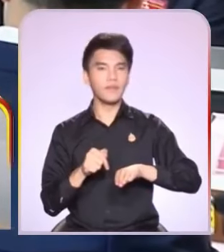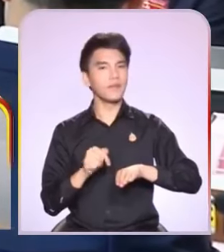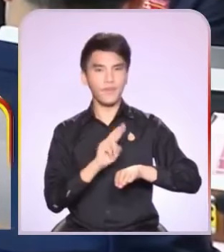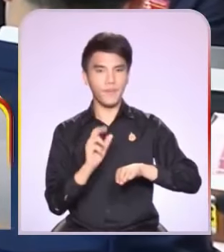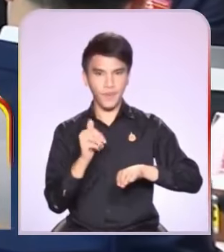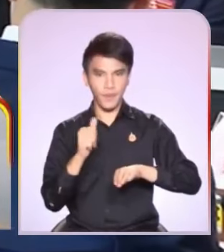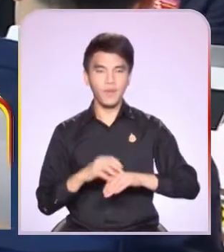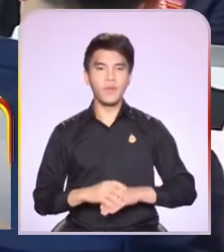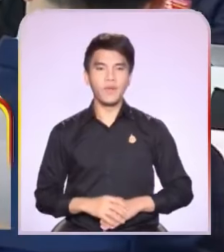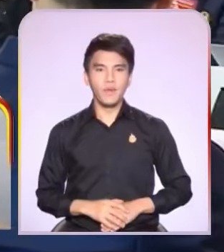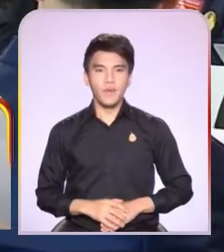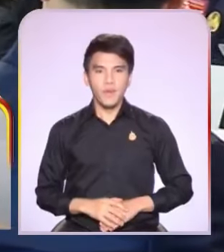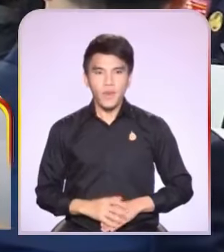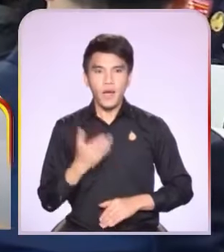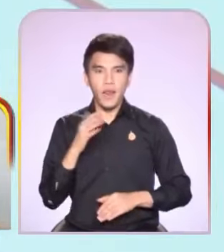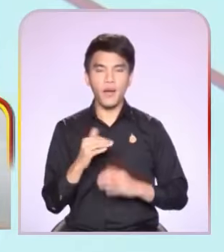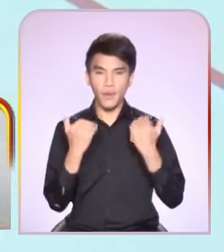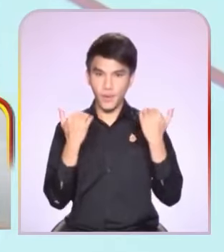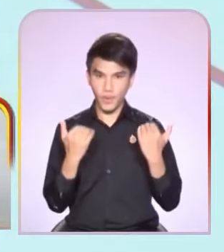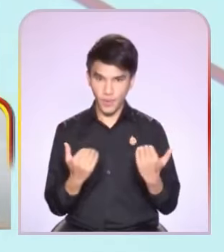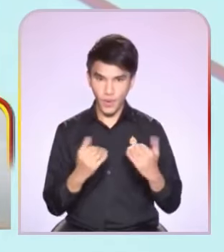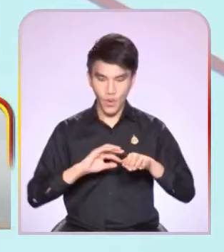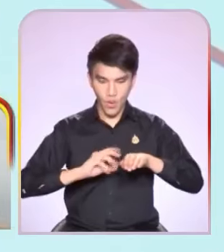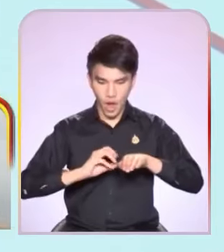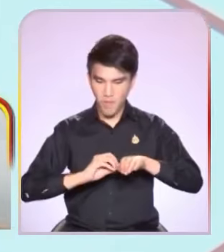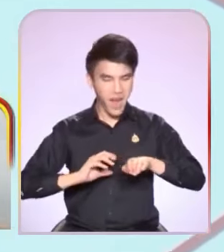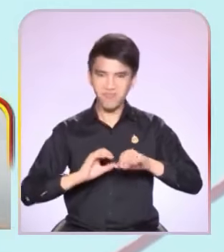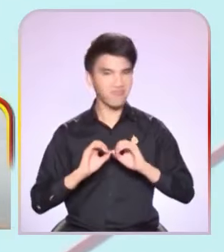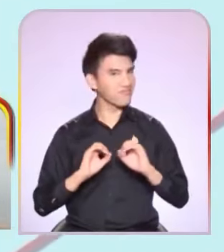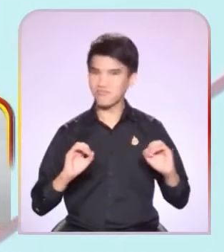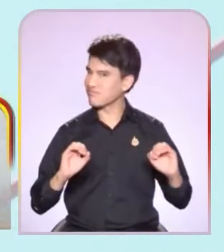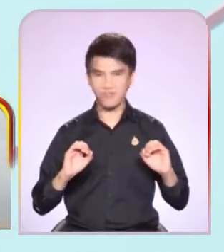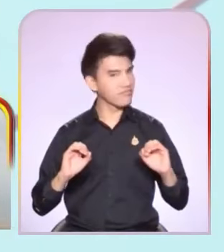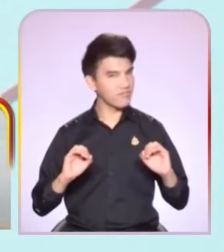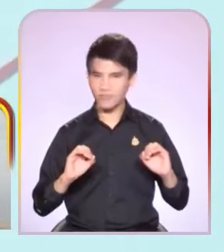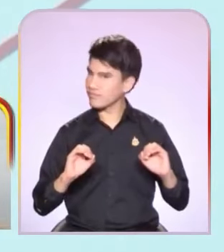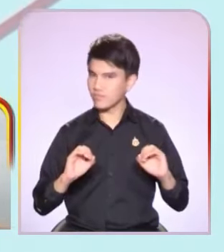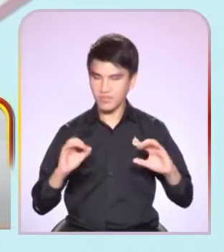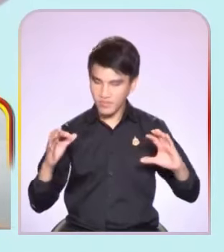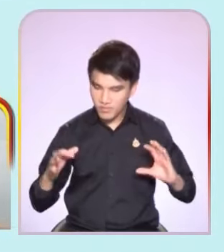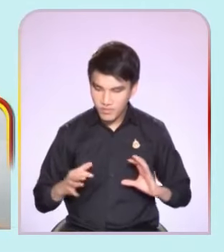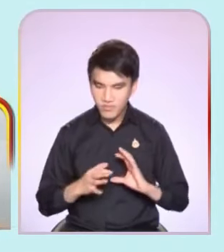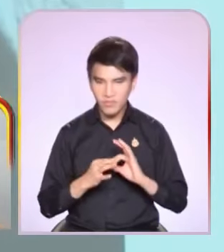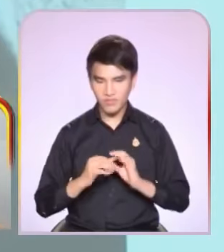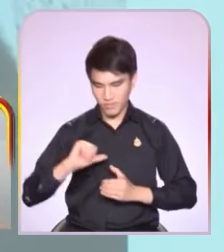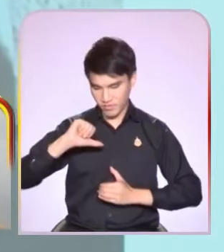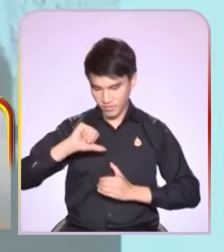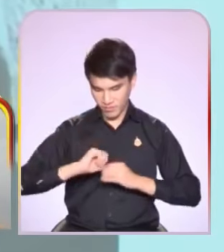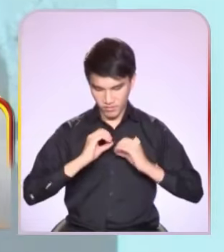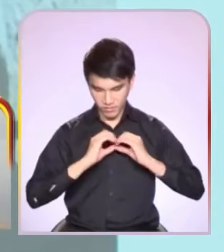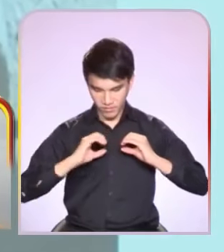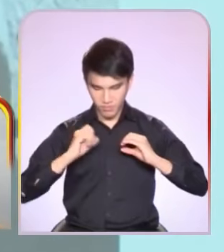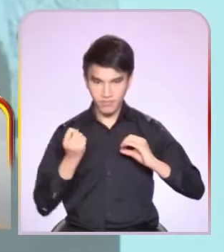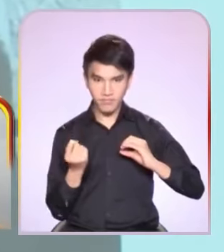ยังใช้งานได้ปกตินะคะนอกจากนี้พบว่าล้อไม่ได้ระเบิดค่ะแล้วเรื่องของการติดตั้งถังก๊าซ11